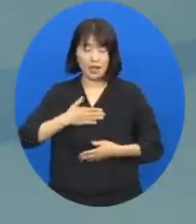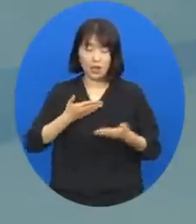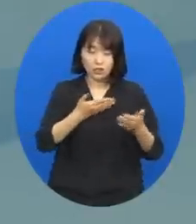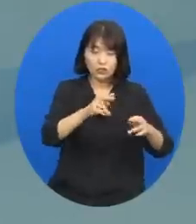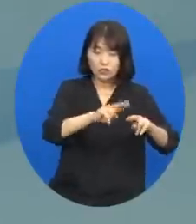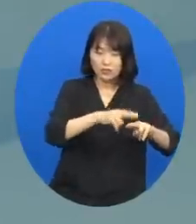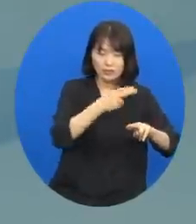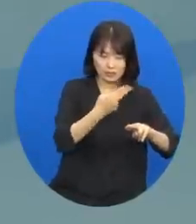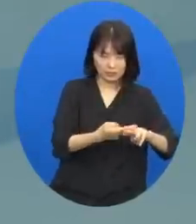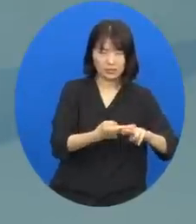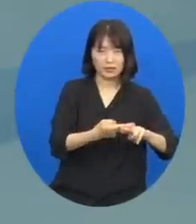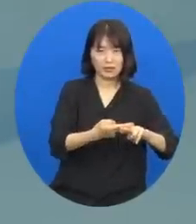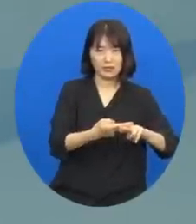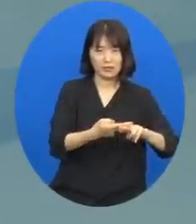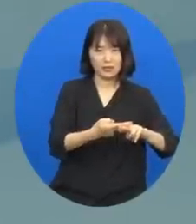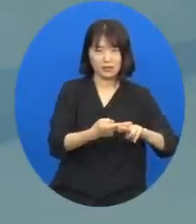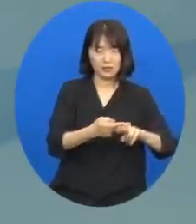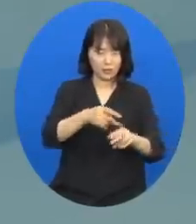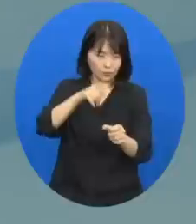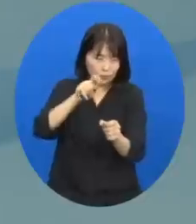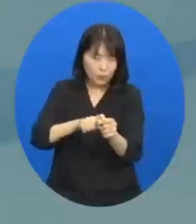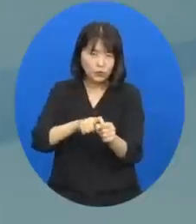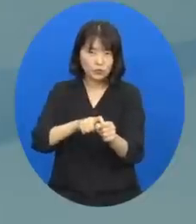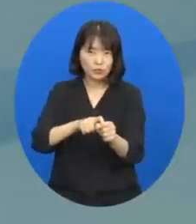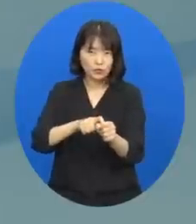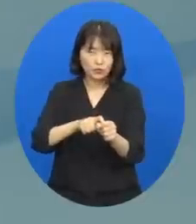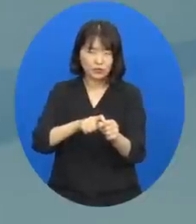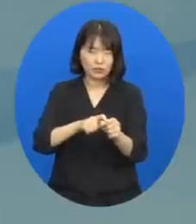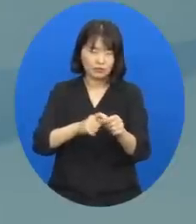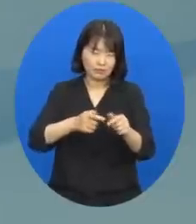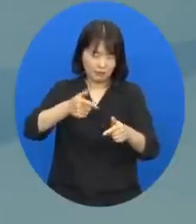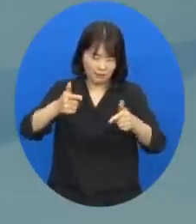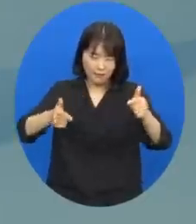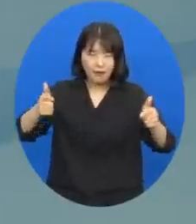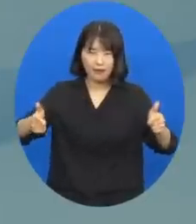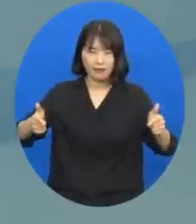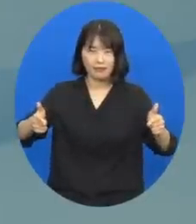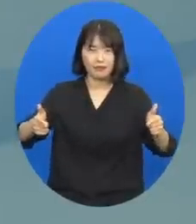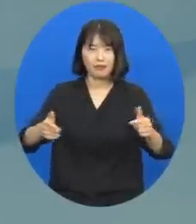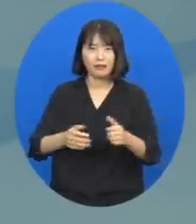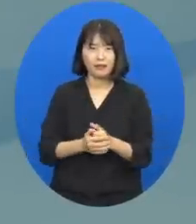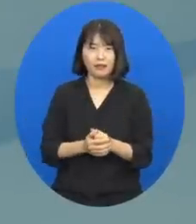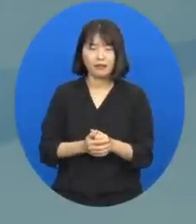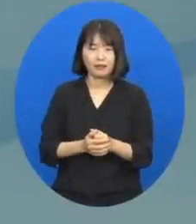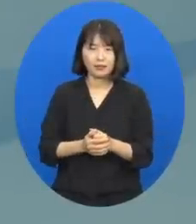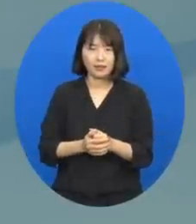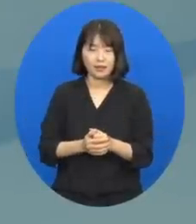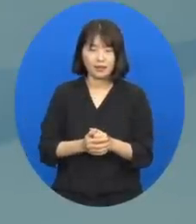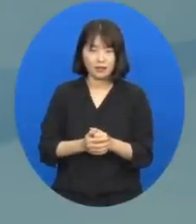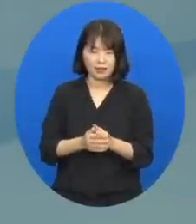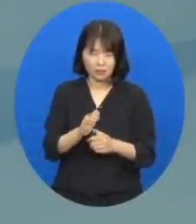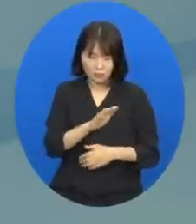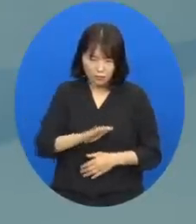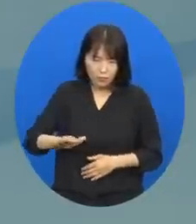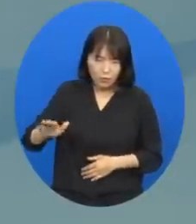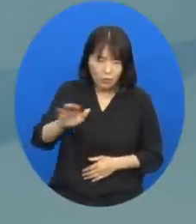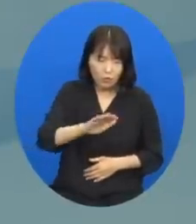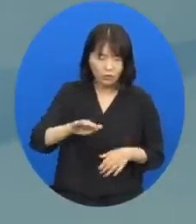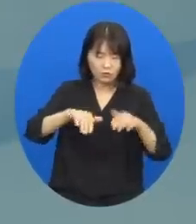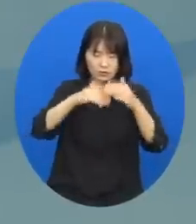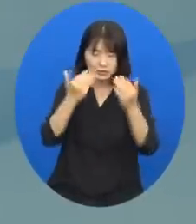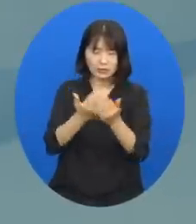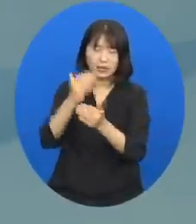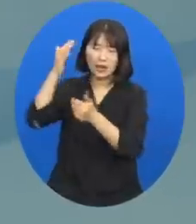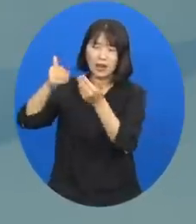또한 어떤 목적과 그것이 다 달라 그런데 그 모든 것은 결국 나의 영광을 위한 거야